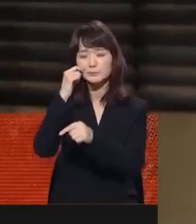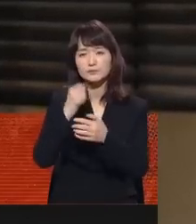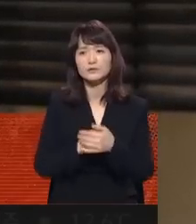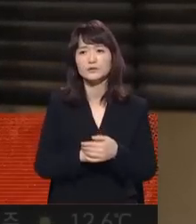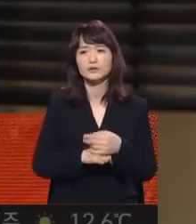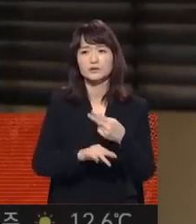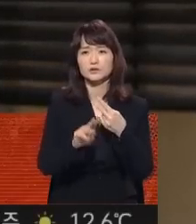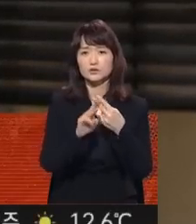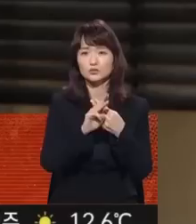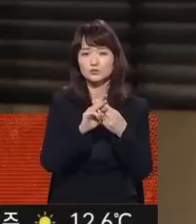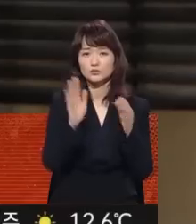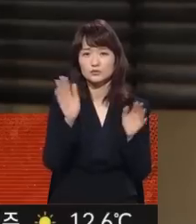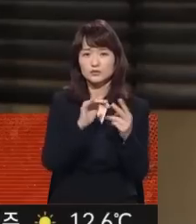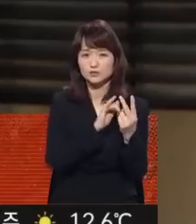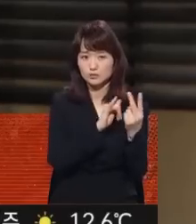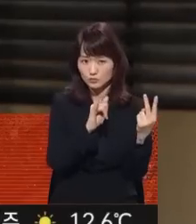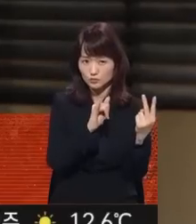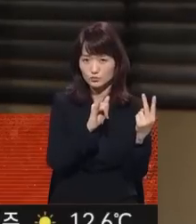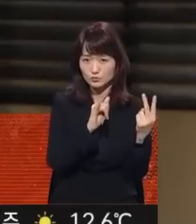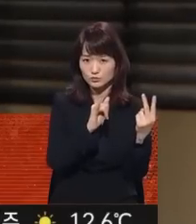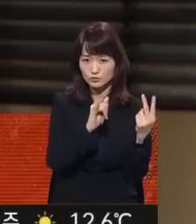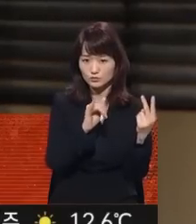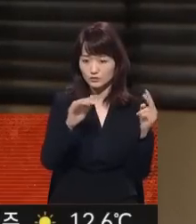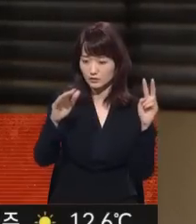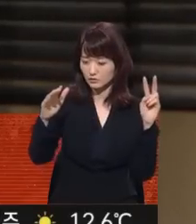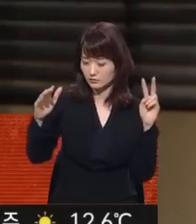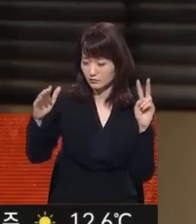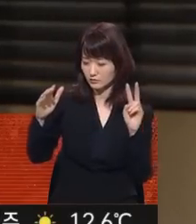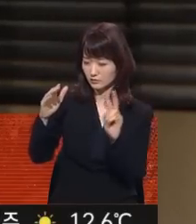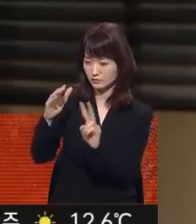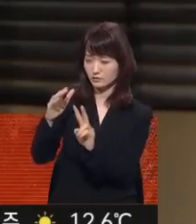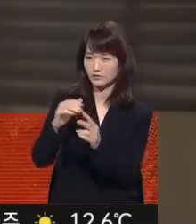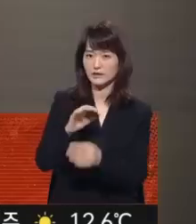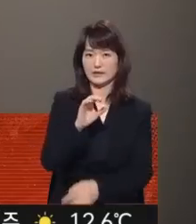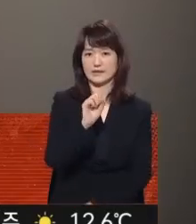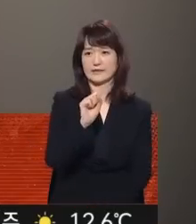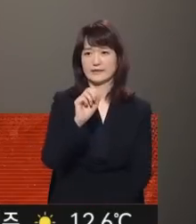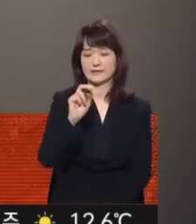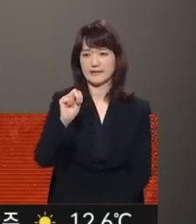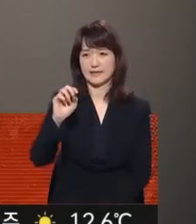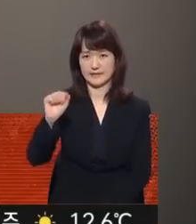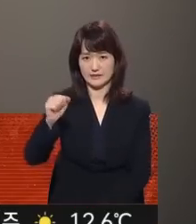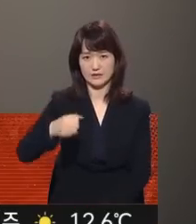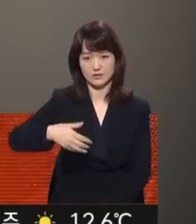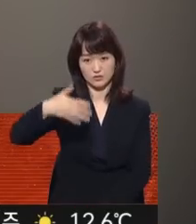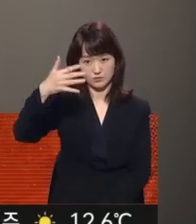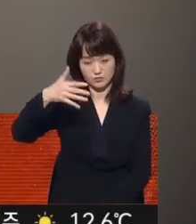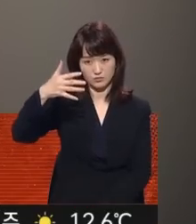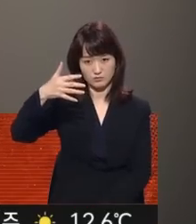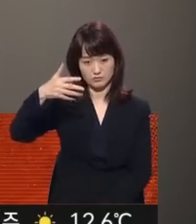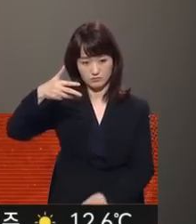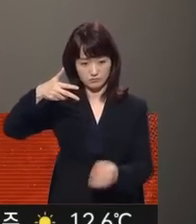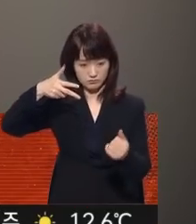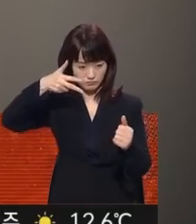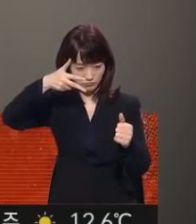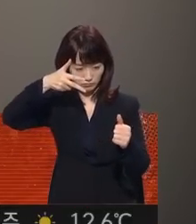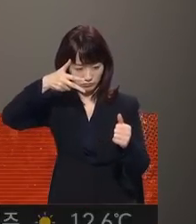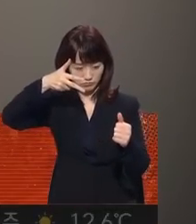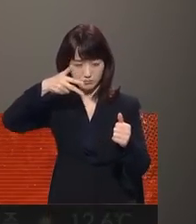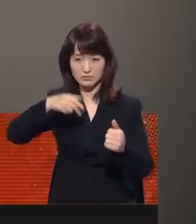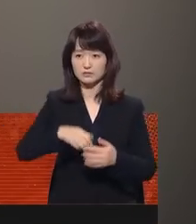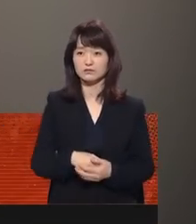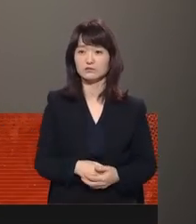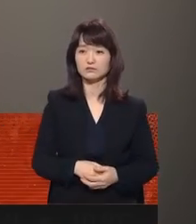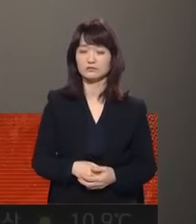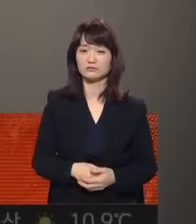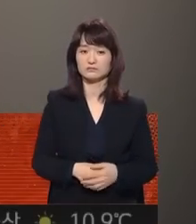명이 숙박업소에 들어가서 sns로 동영상 생중계를 하는데 그 내용이 좀 충격적입니다 가이